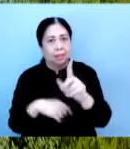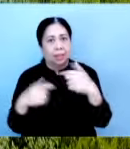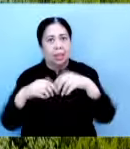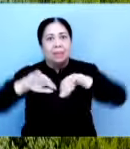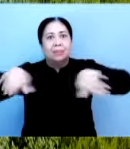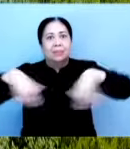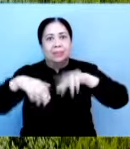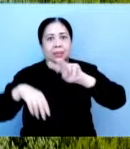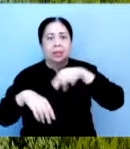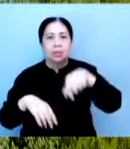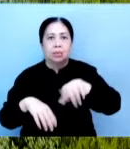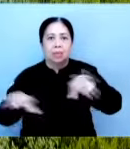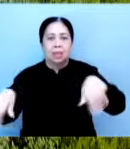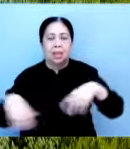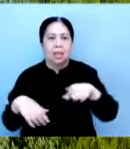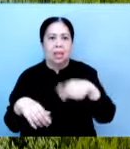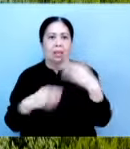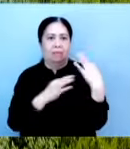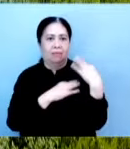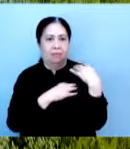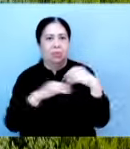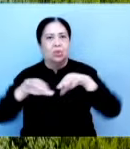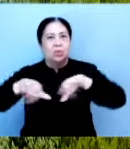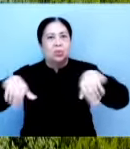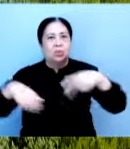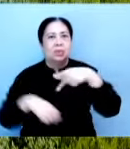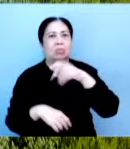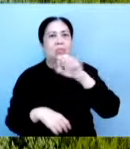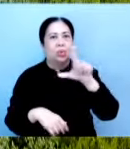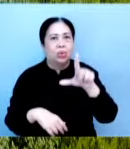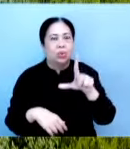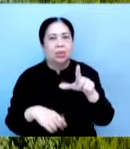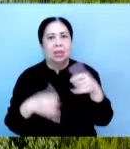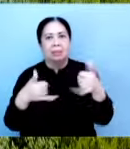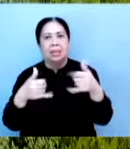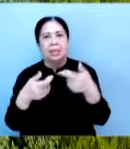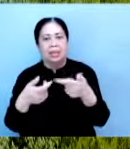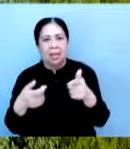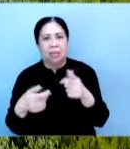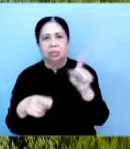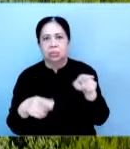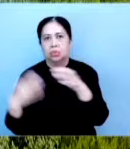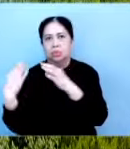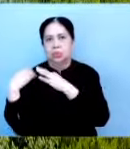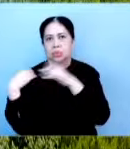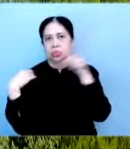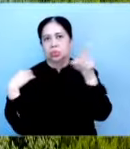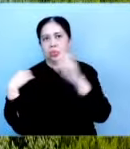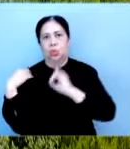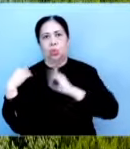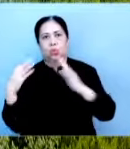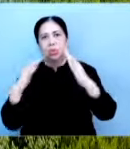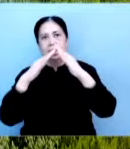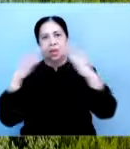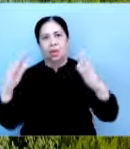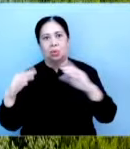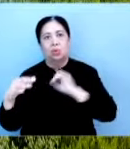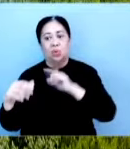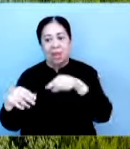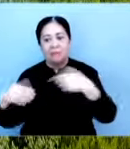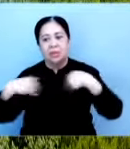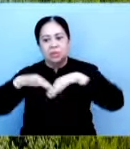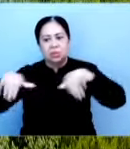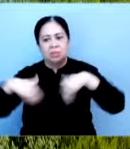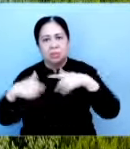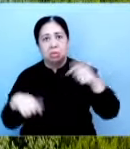nalunod yung bata ayun So mga swimming pool play playground yan pinapanagot ng batas yung mayari nung swimming pool kahit na